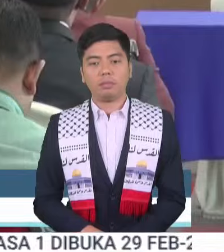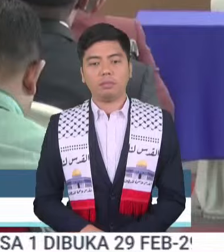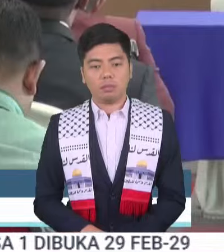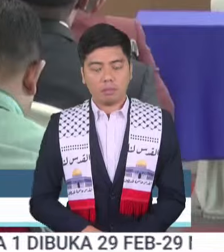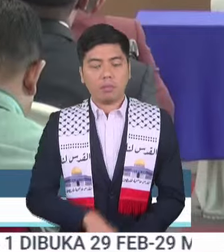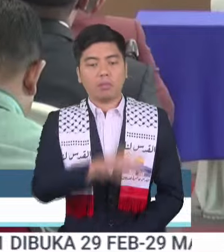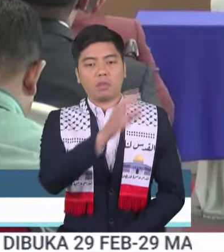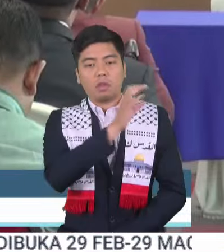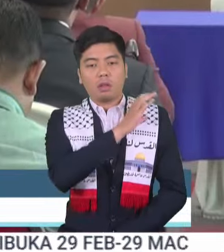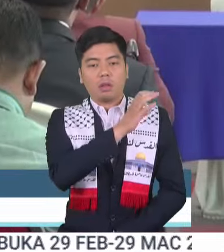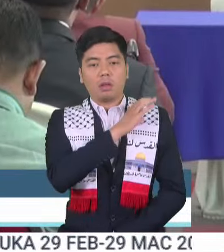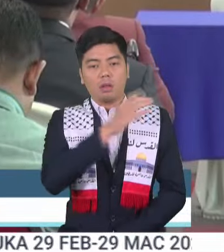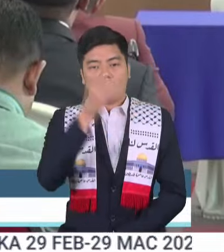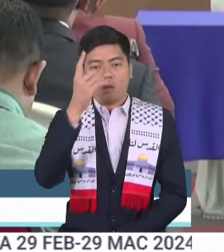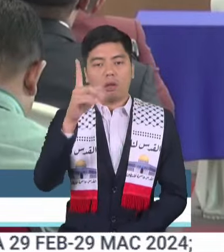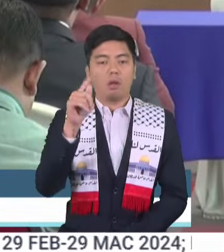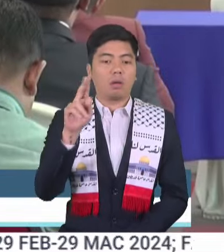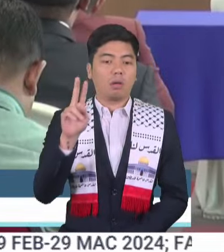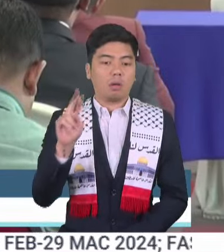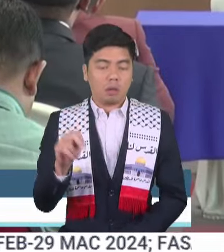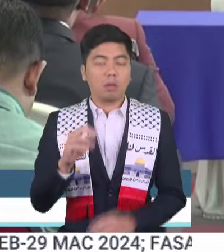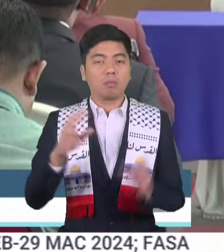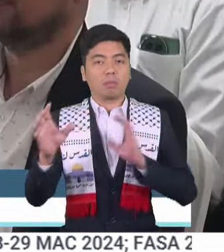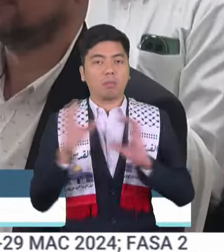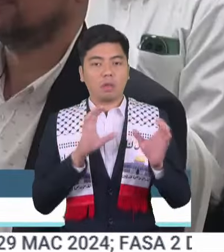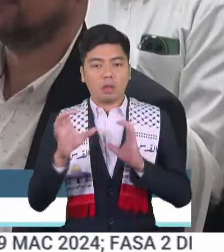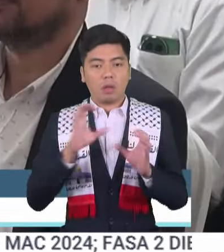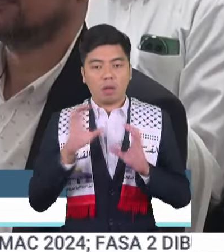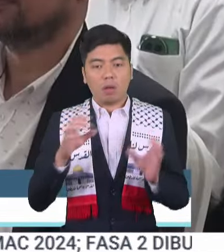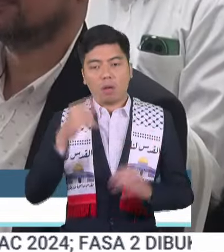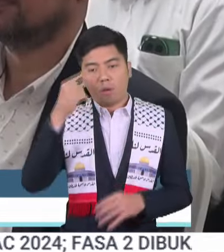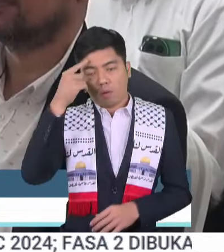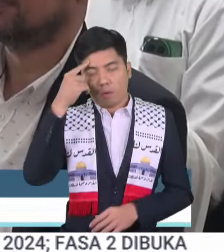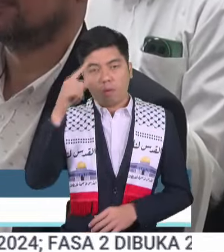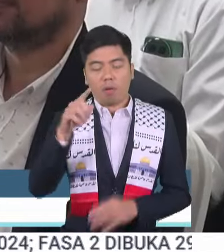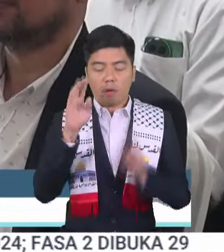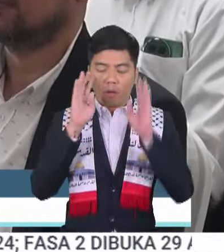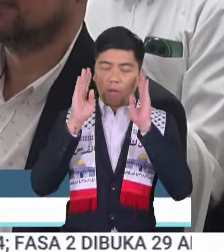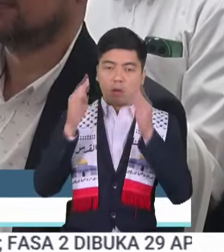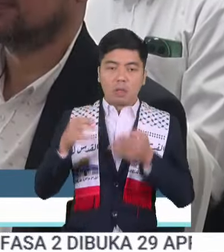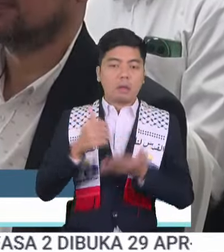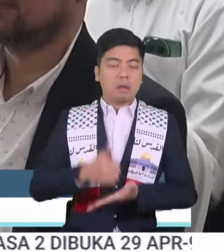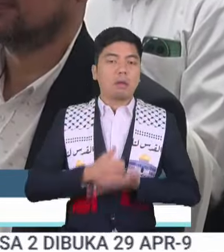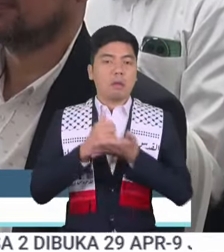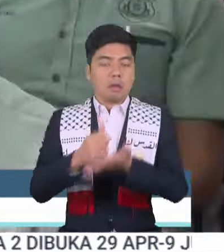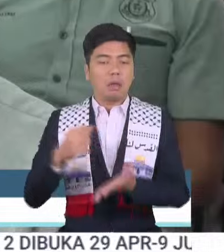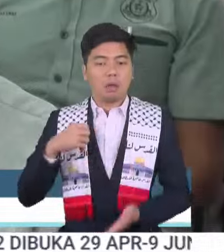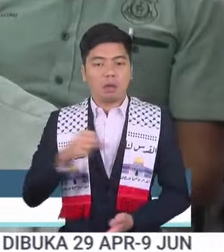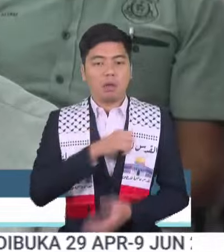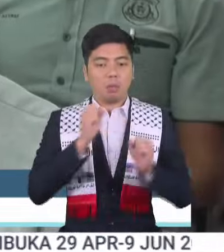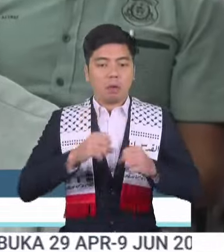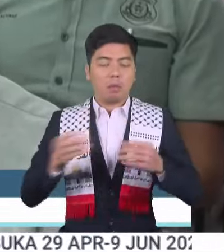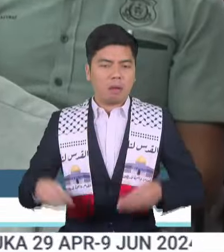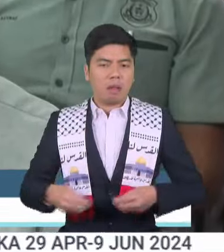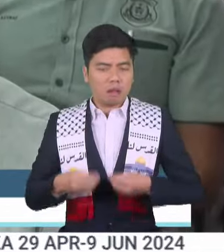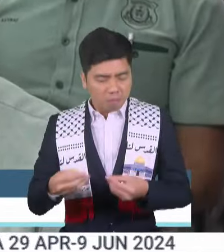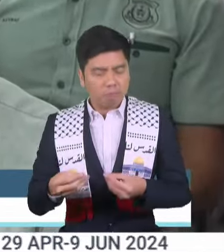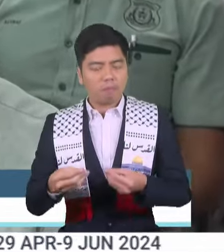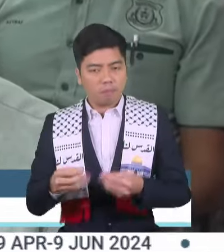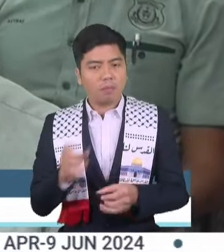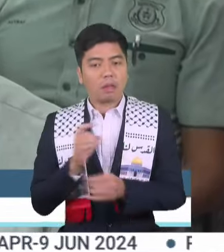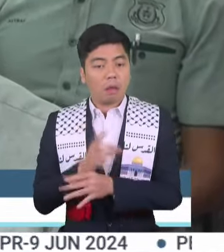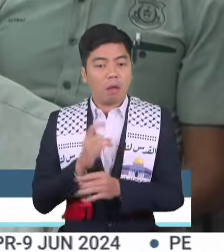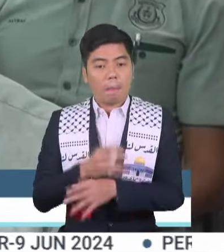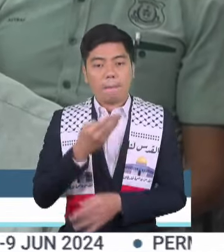Pengerusinya Dr. Tun Muhammad Izli Zambahardin berkata bagi memastikan fokus membantu ahli dapat diberikan sebaiknya, beberapa